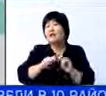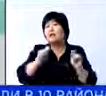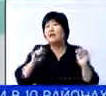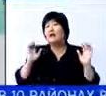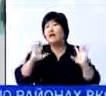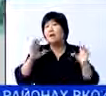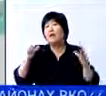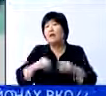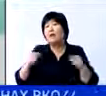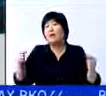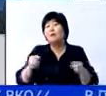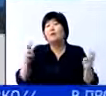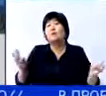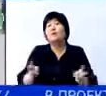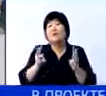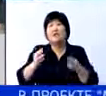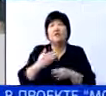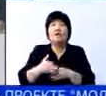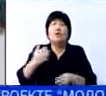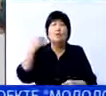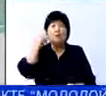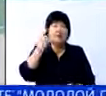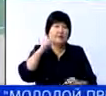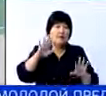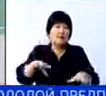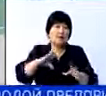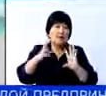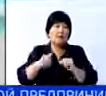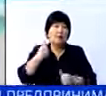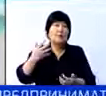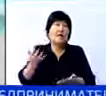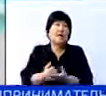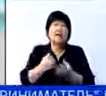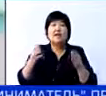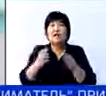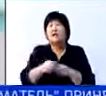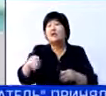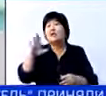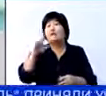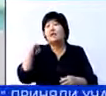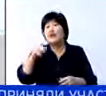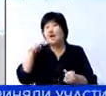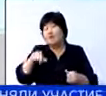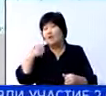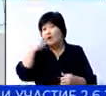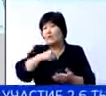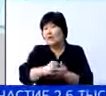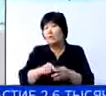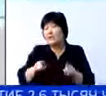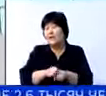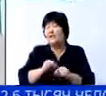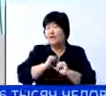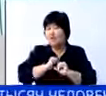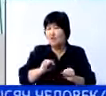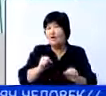волейбольной команды противопожарной части. В прошлом году первое место по итогам турнира заняла команда ДВД. И в этом году она подтвердила титул